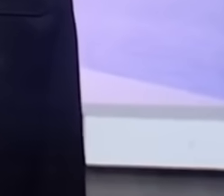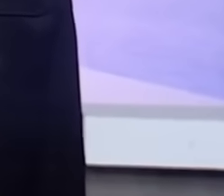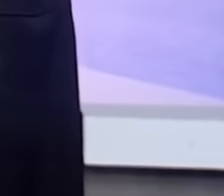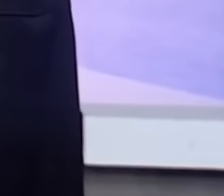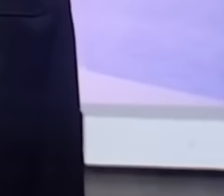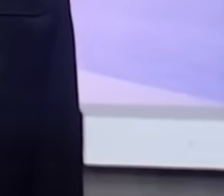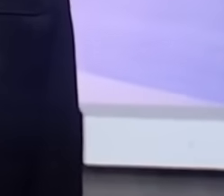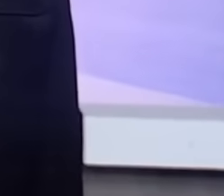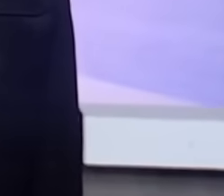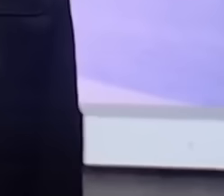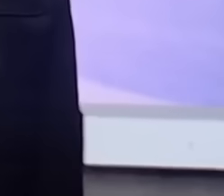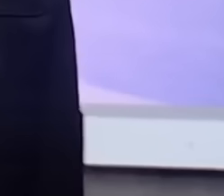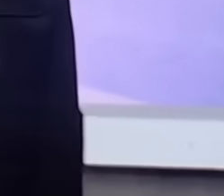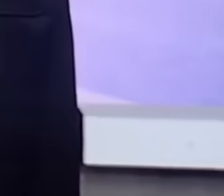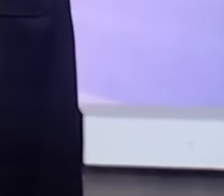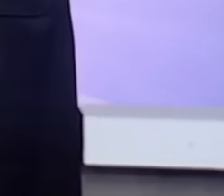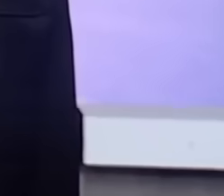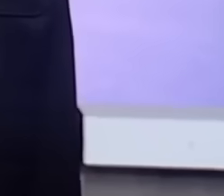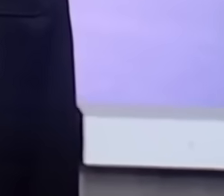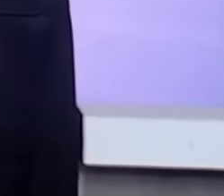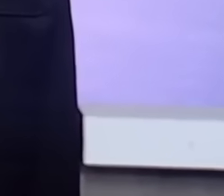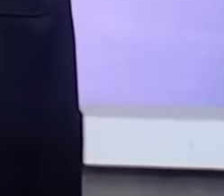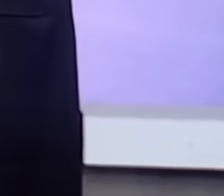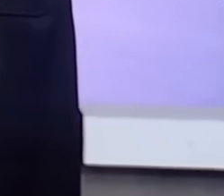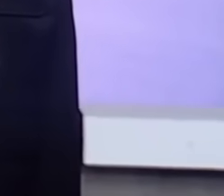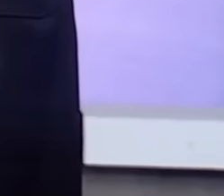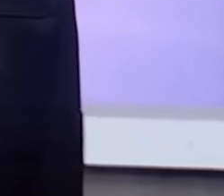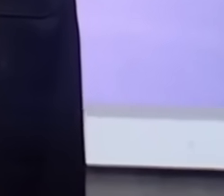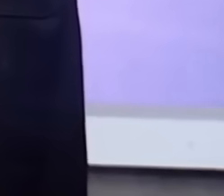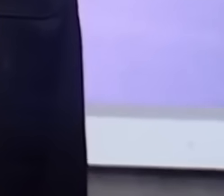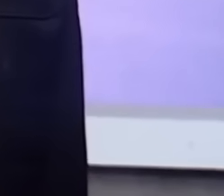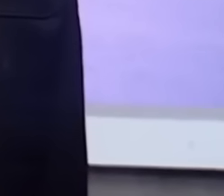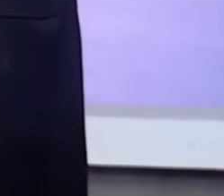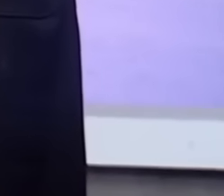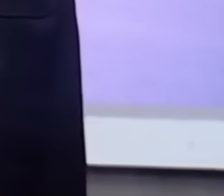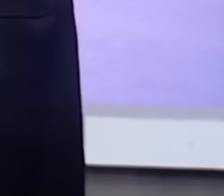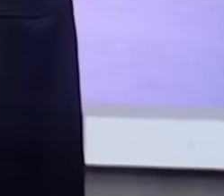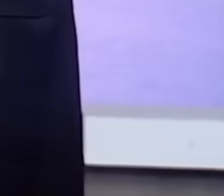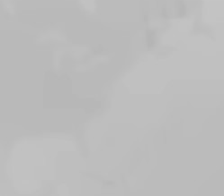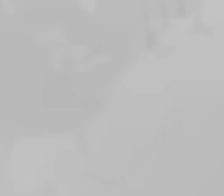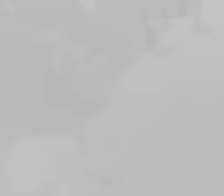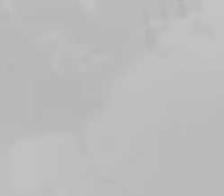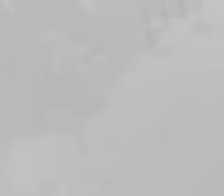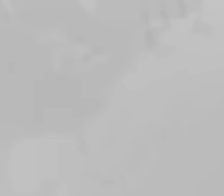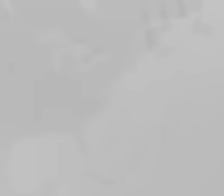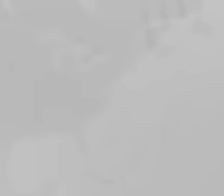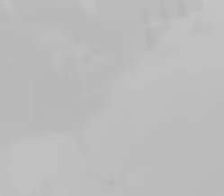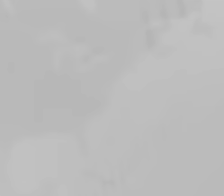samahan niyo kami sa GMA Pinoy TV at sa www.gmanews.tv.